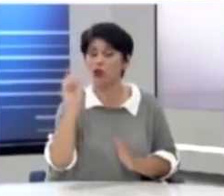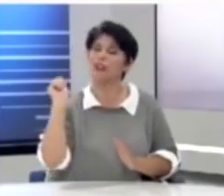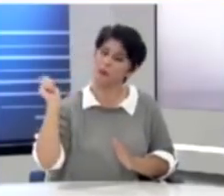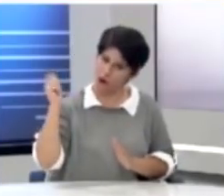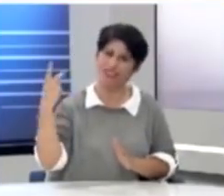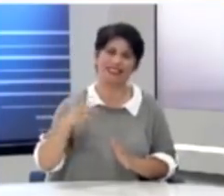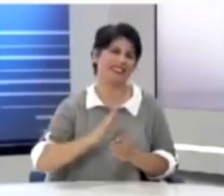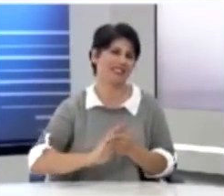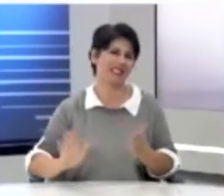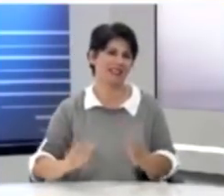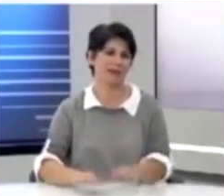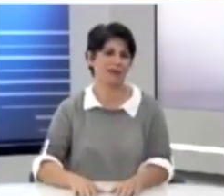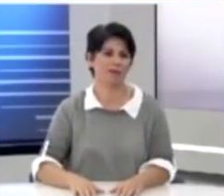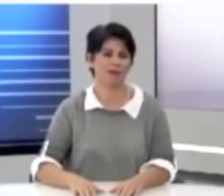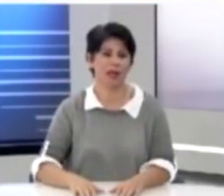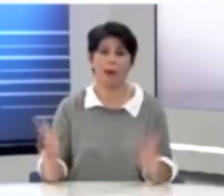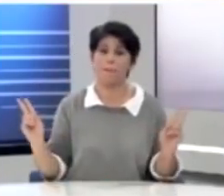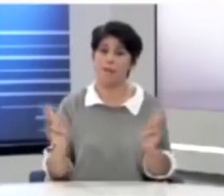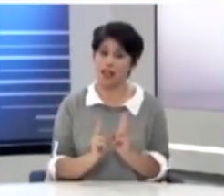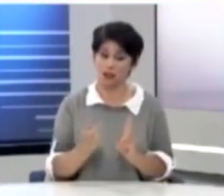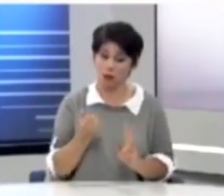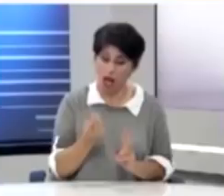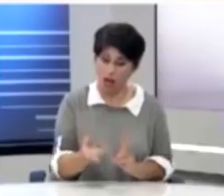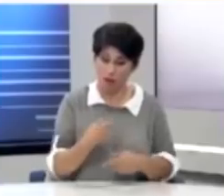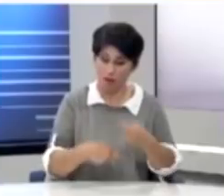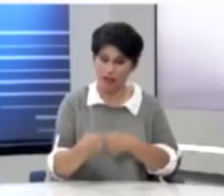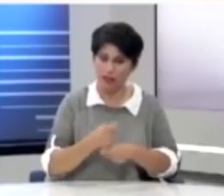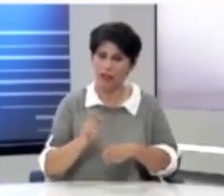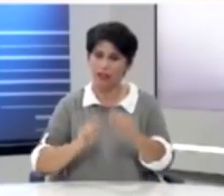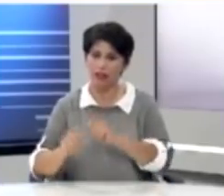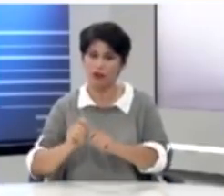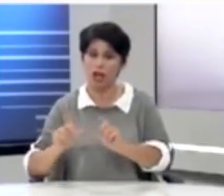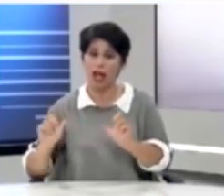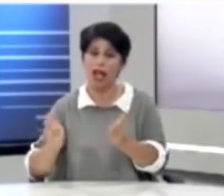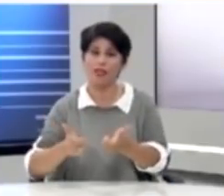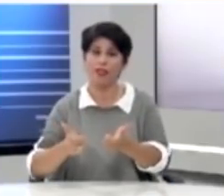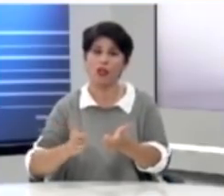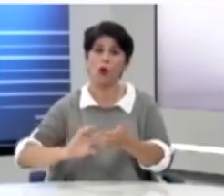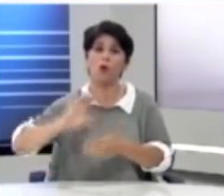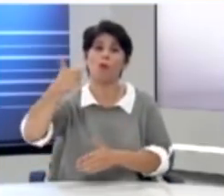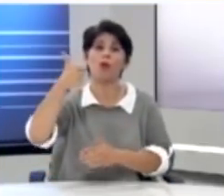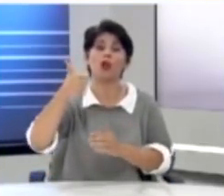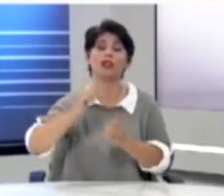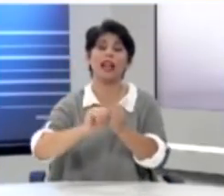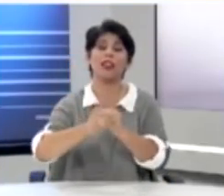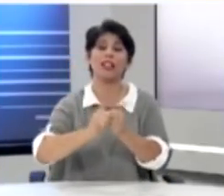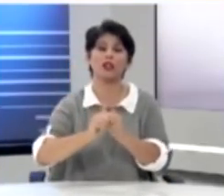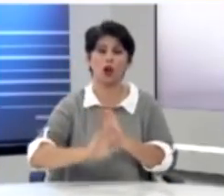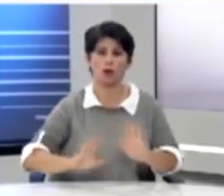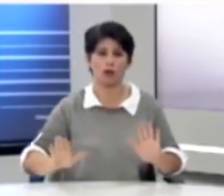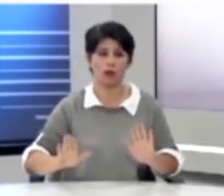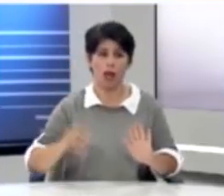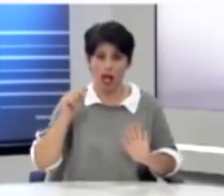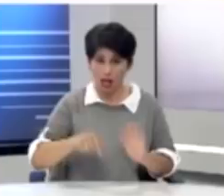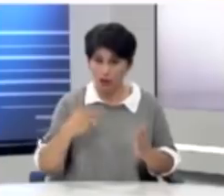πολιτική σας. Περιορισμό του αριθμού επιχειρήσεων και διαμόρφωση εθνικών πρωταθλητών. Πέραν όμως αυτού, το